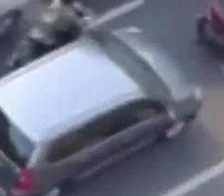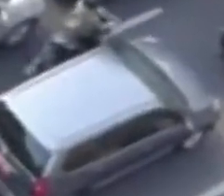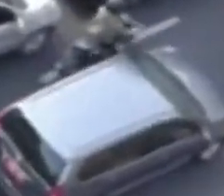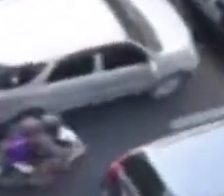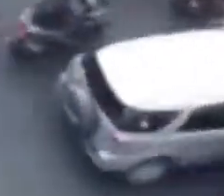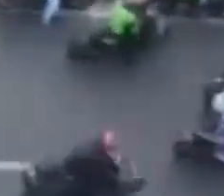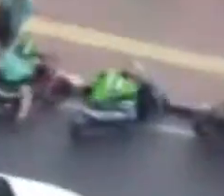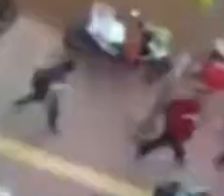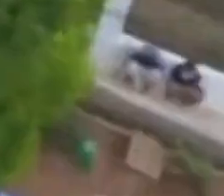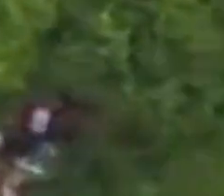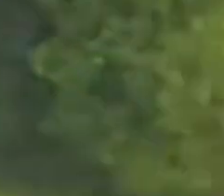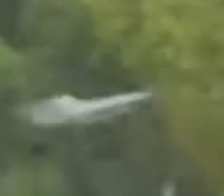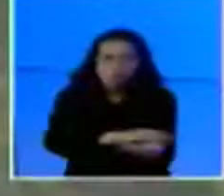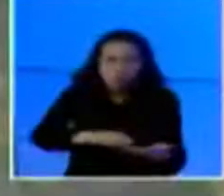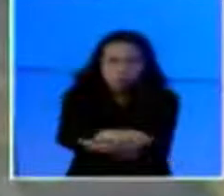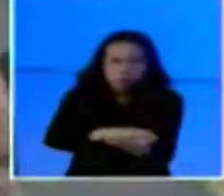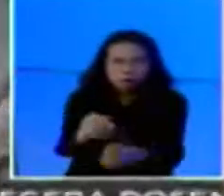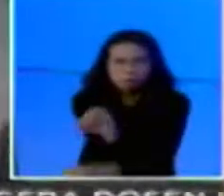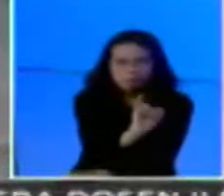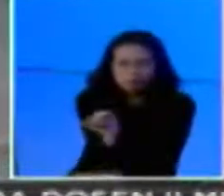Situasi begitu semrawut dan kacau.